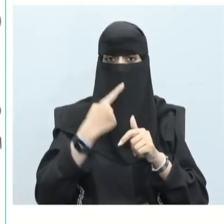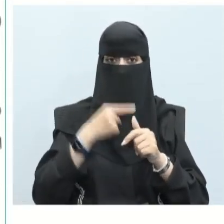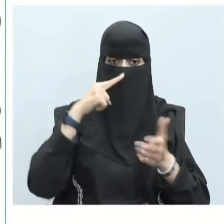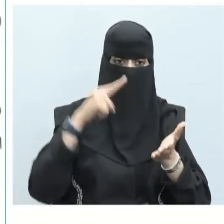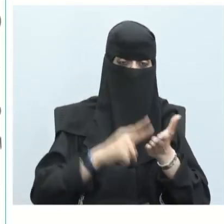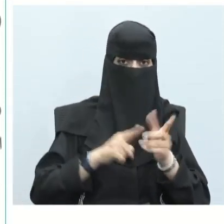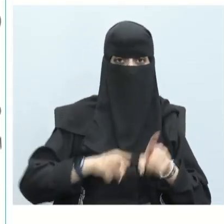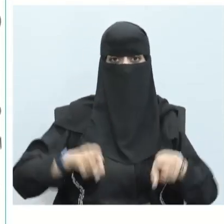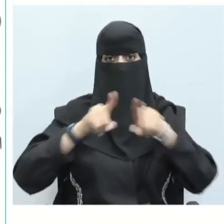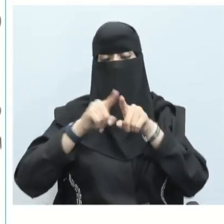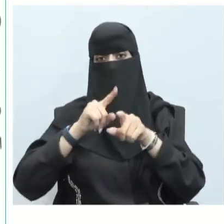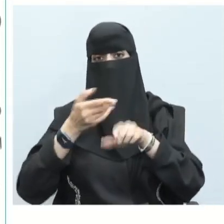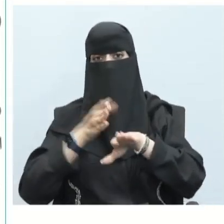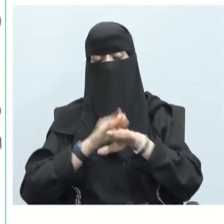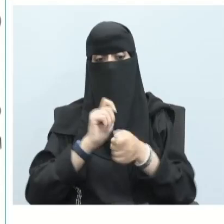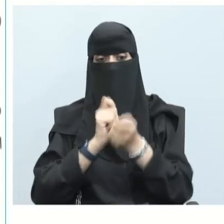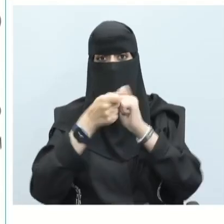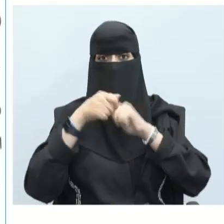اخاك على تغيير